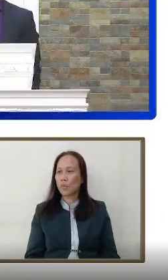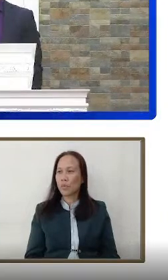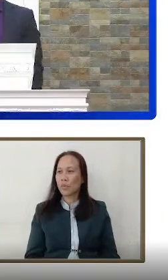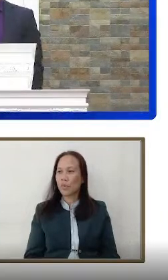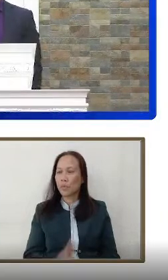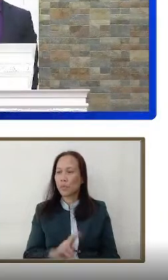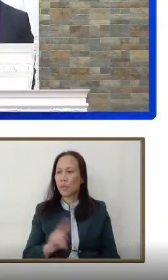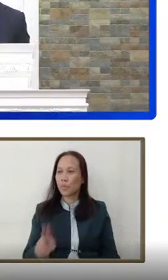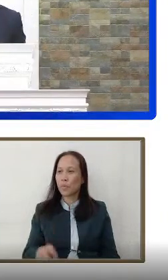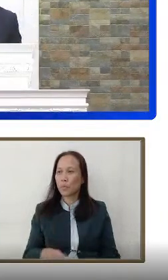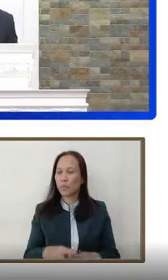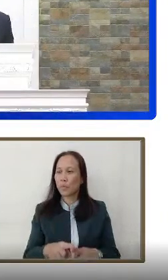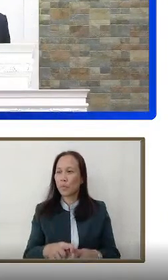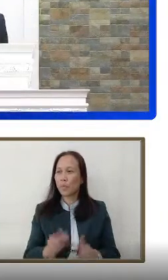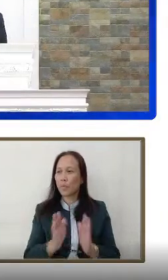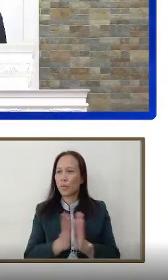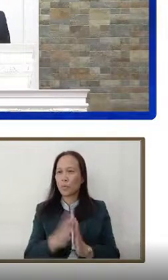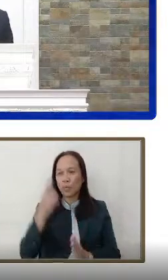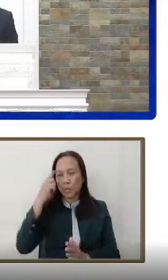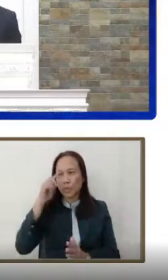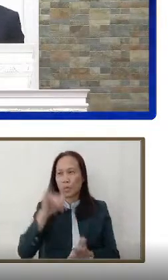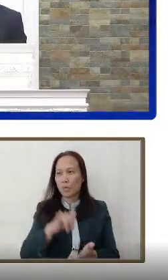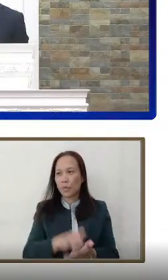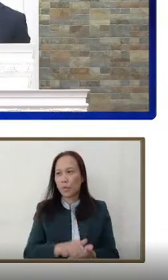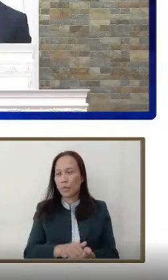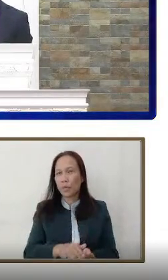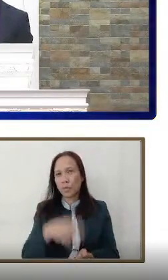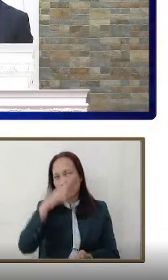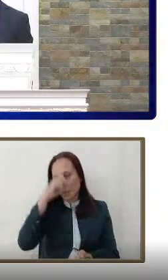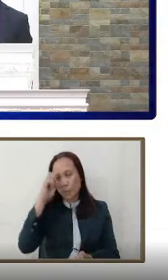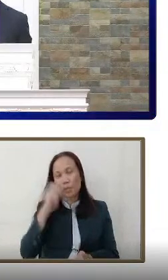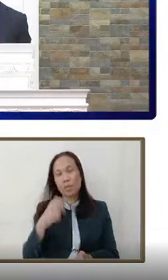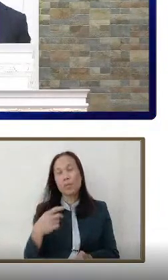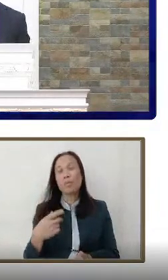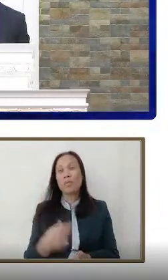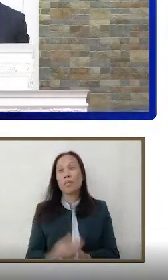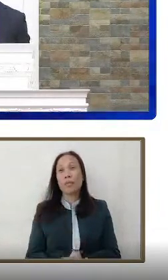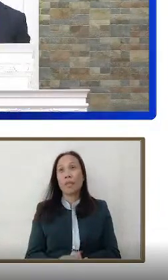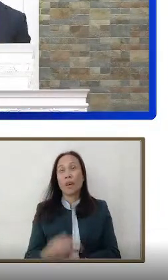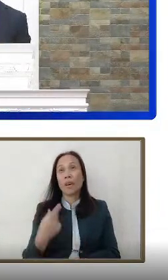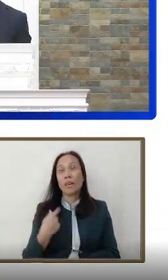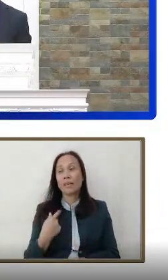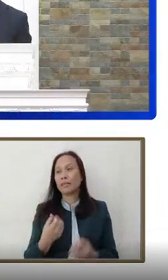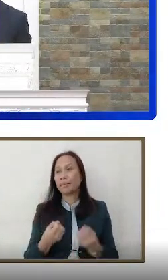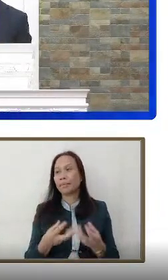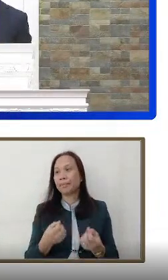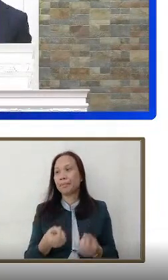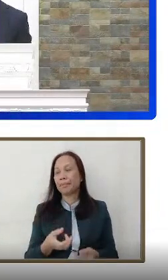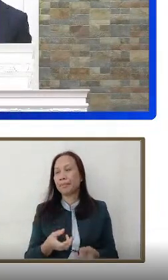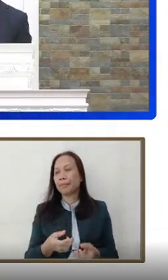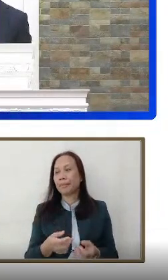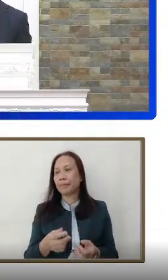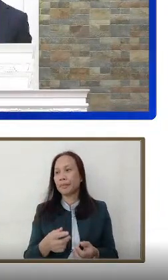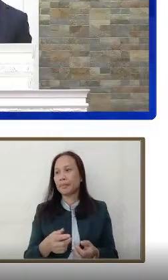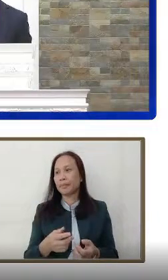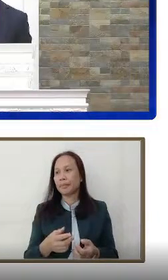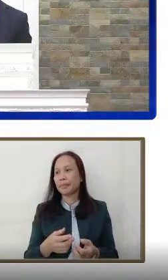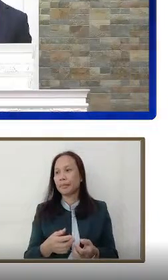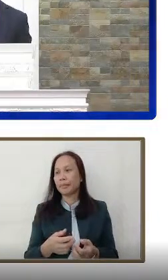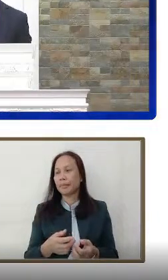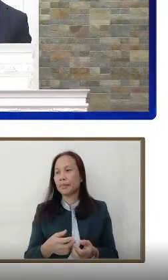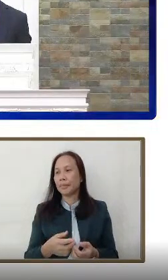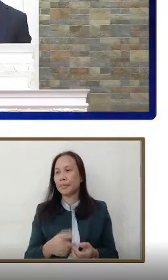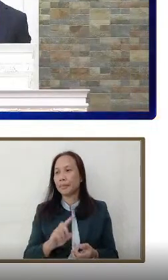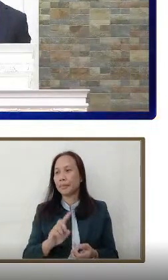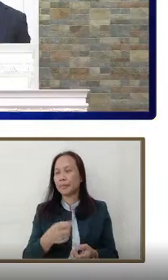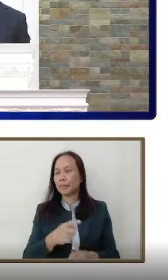kasi kalahati, first time visitors, kalahati, yung regular attendance nila. Alright? And